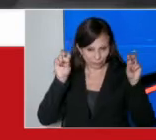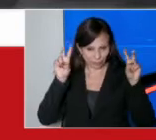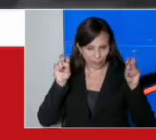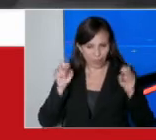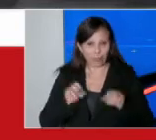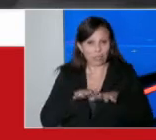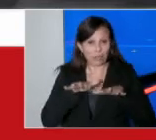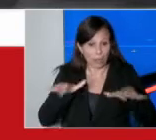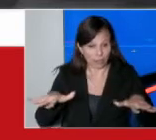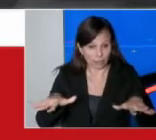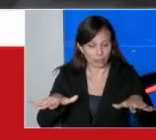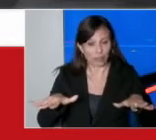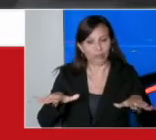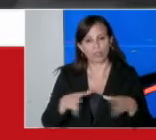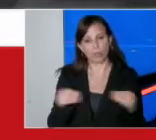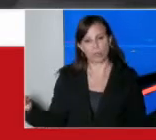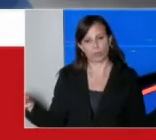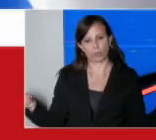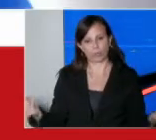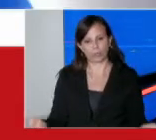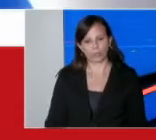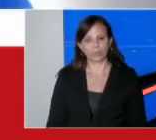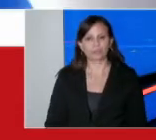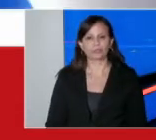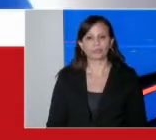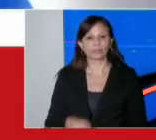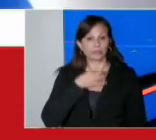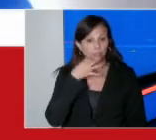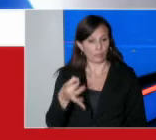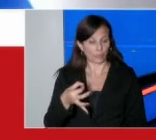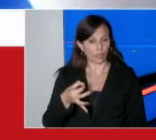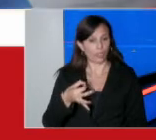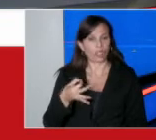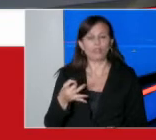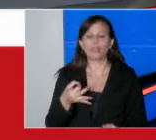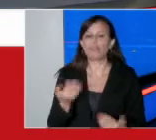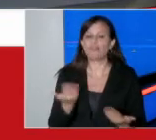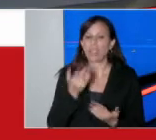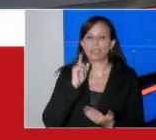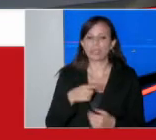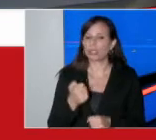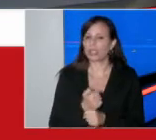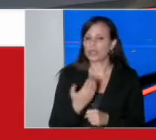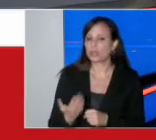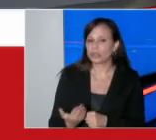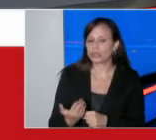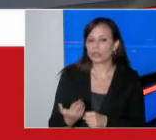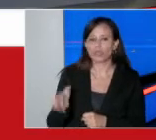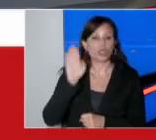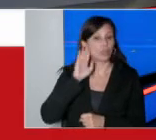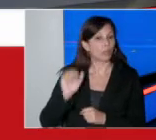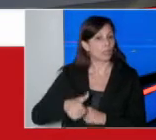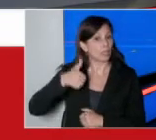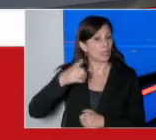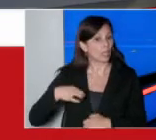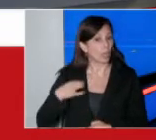יתפרץ ויתפשט, איבדנו את זה. אז אני רוצה לשאול אותך לגבי באמת הצעדים שהיה צריך לנקוט, כי אנחנו שמענו כל הזמן משר הבריאות